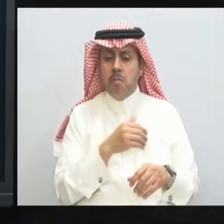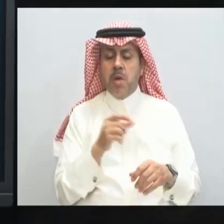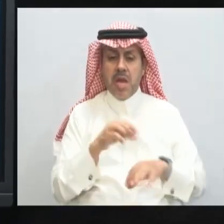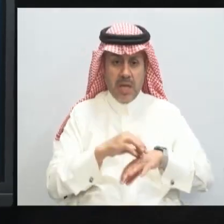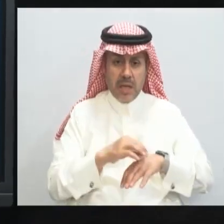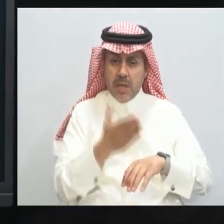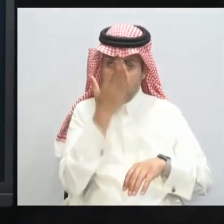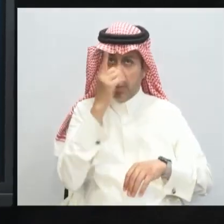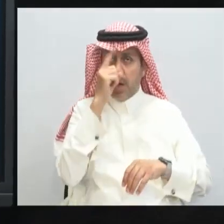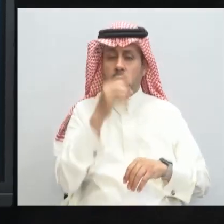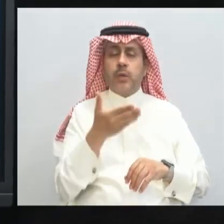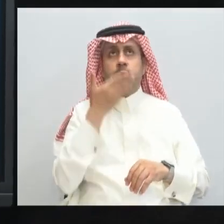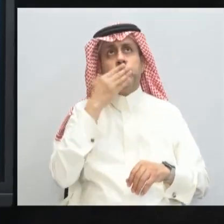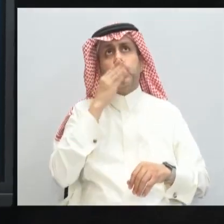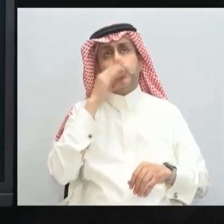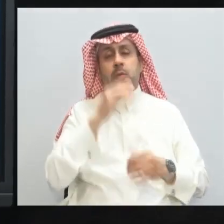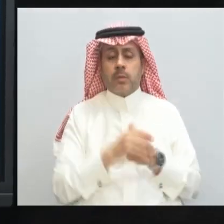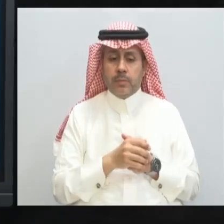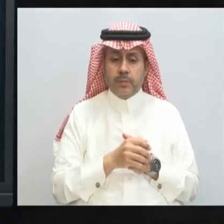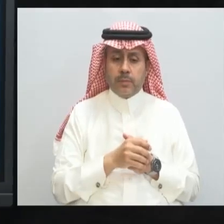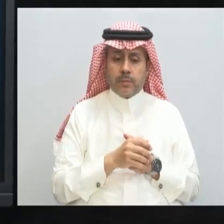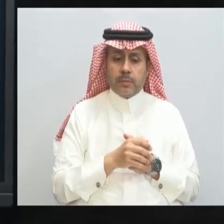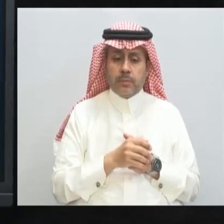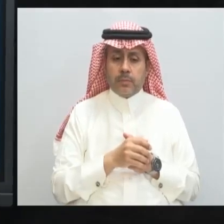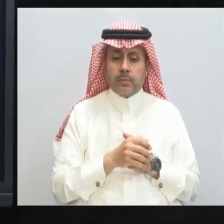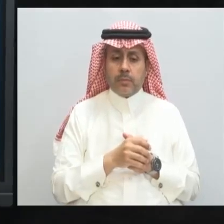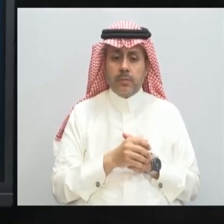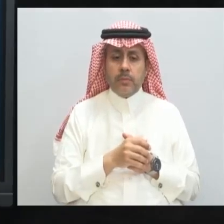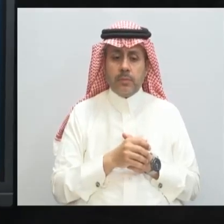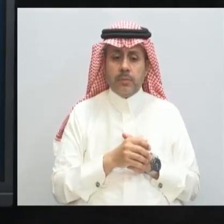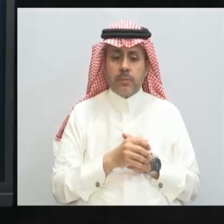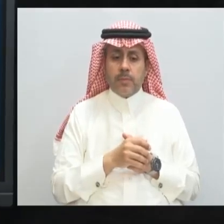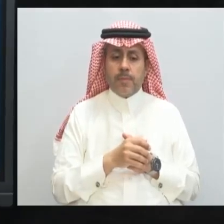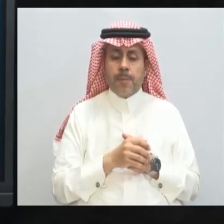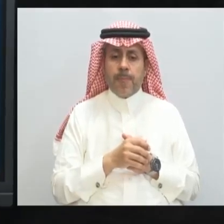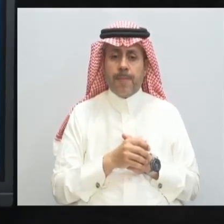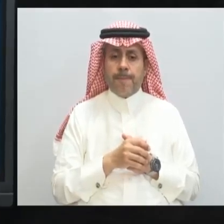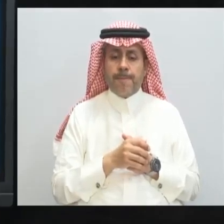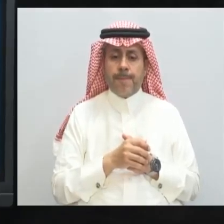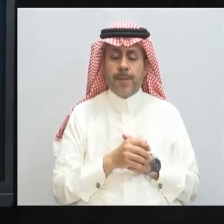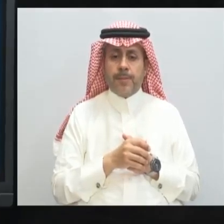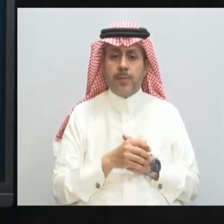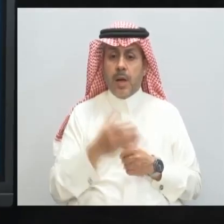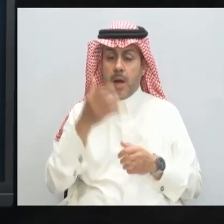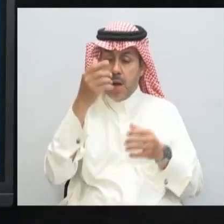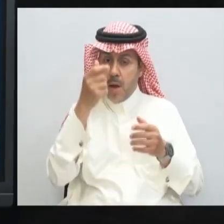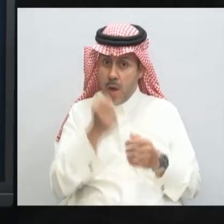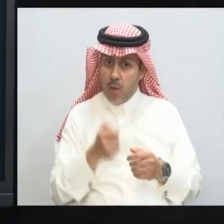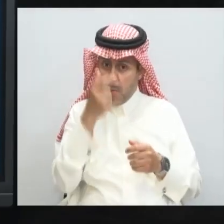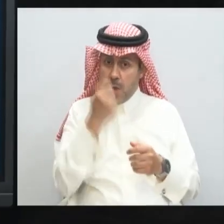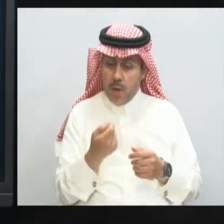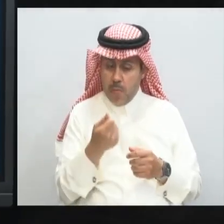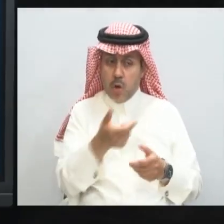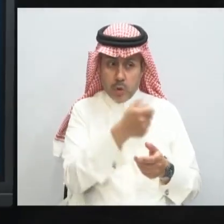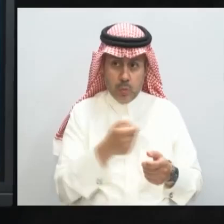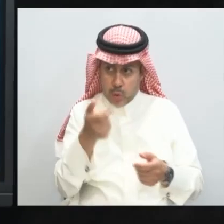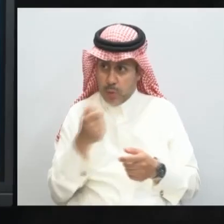طبيعيه من تلك الصفات حب هذا المال فلهذا ان ان ان حينما ناخذ هذا المال ان نتذكر ان الله عز